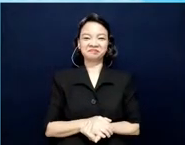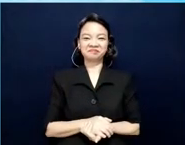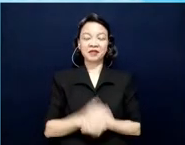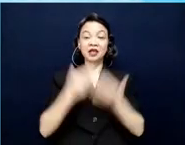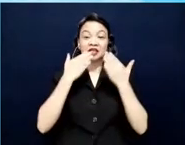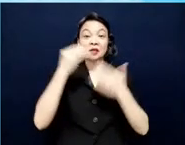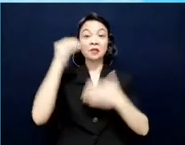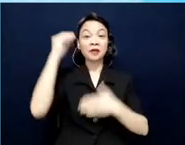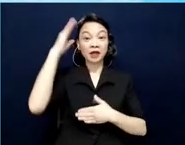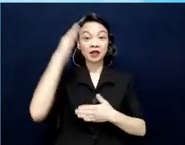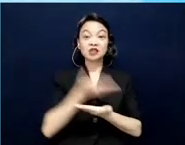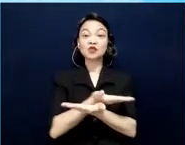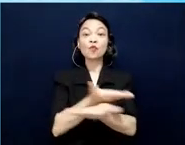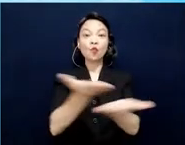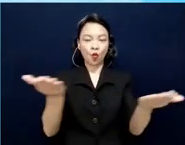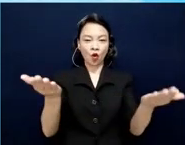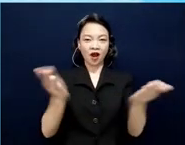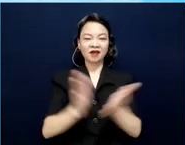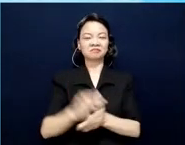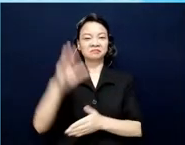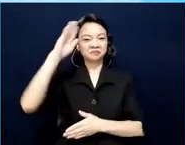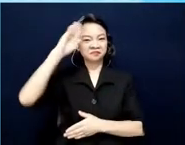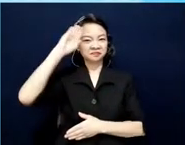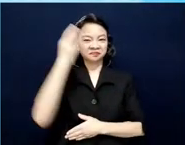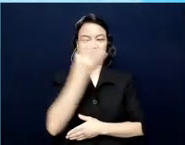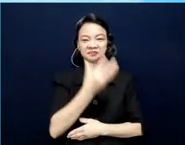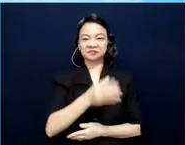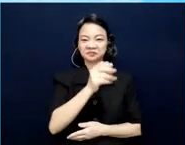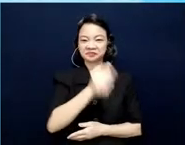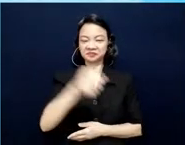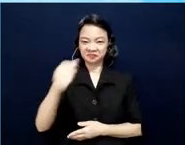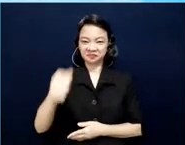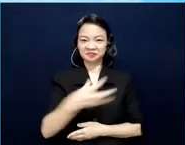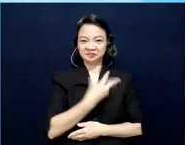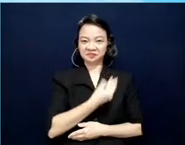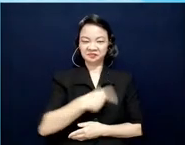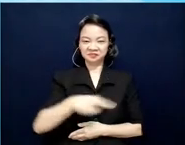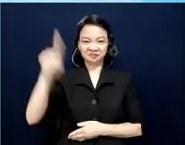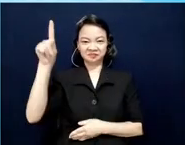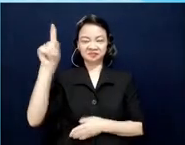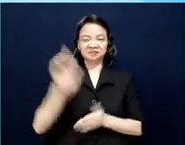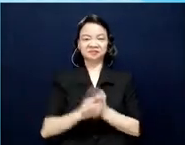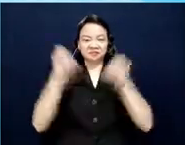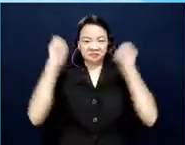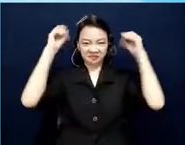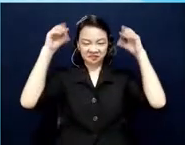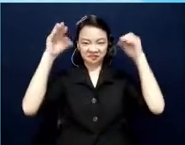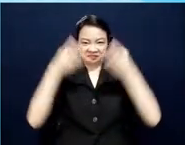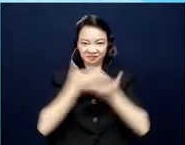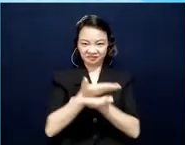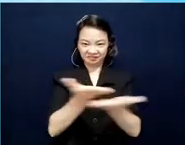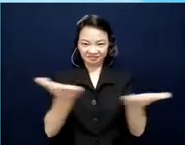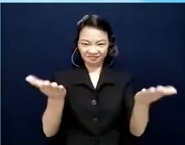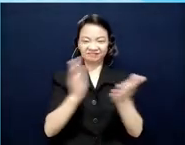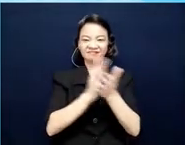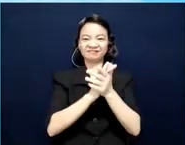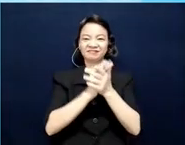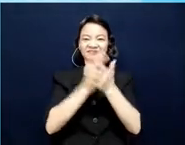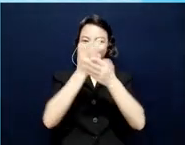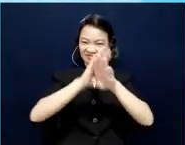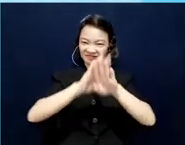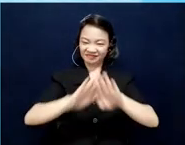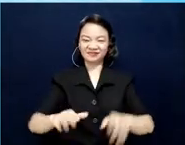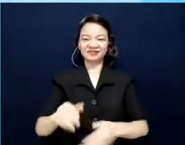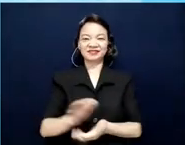lagi semuanya. Assalamualaikum warahmatullahi wabarakatuh. Salam sejahtera untuk kita semua. Karena saya lagi ada di NTT, ini